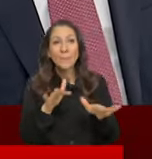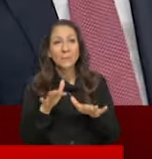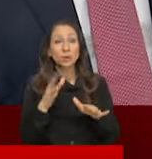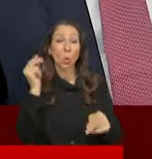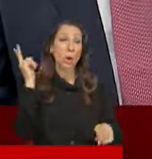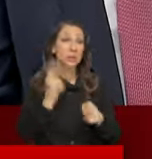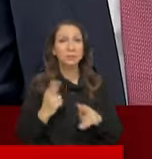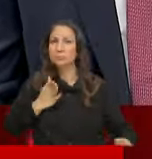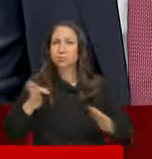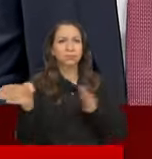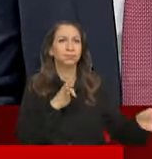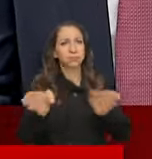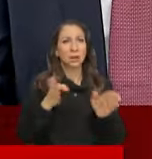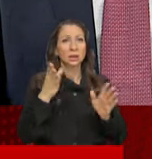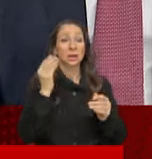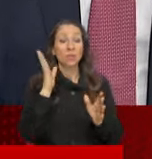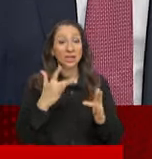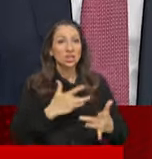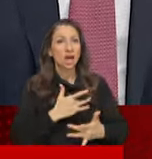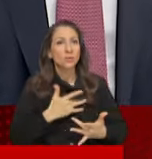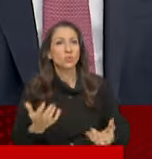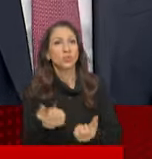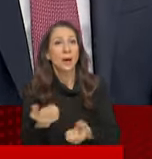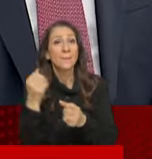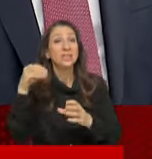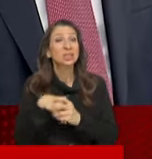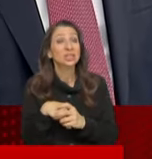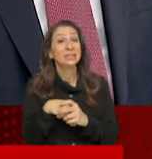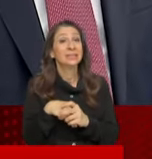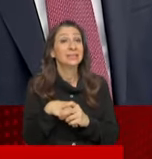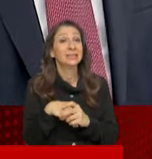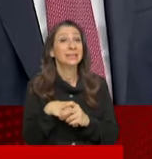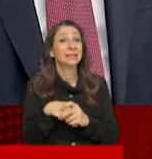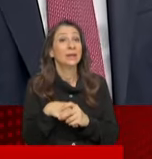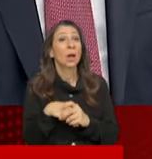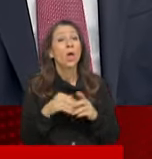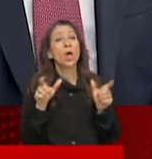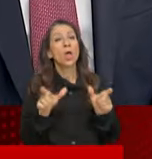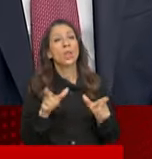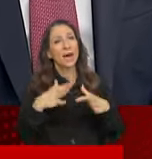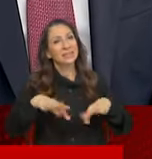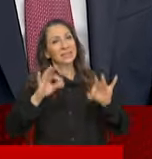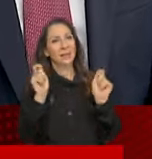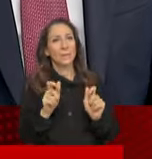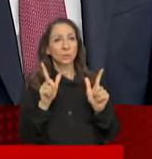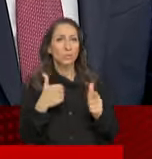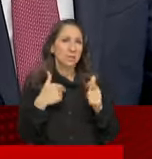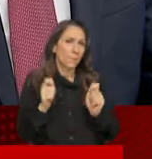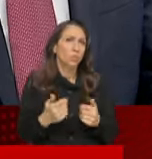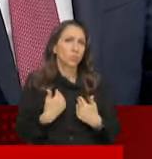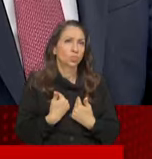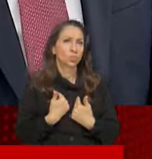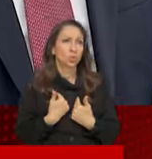çok hızlı müdahale etmek ve daha çok can kurtarmak için Eee önlemler almak Hazırlık yapmak gerekiyor Biz onu